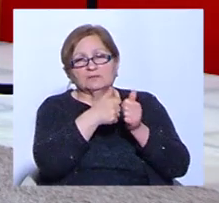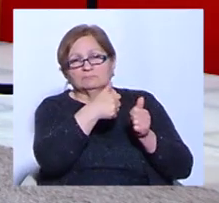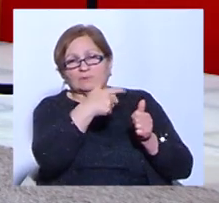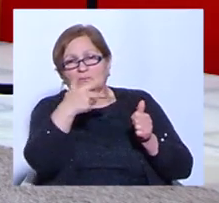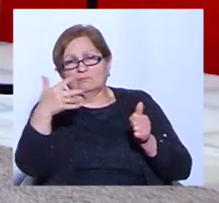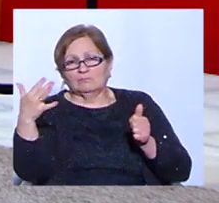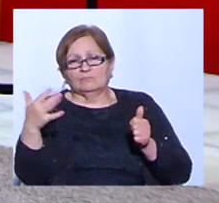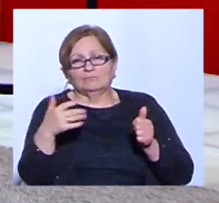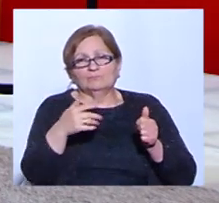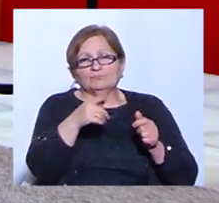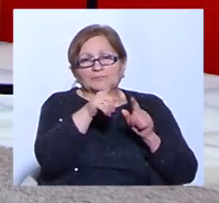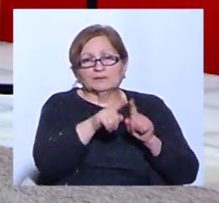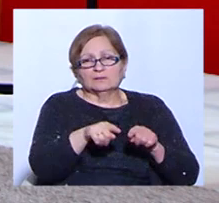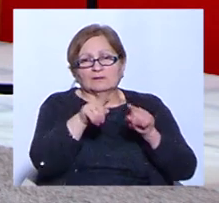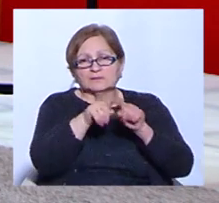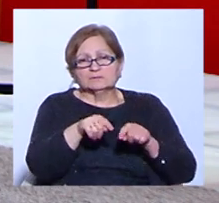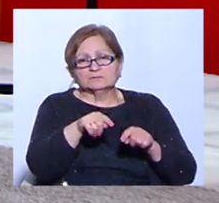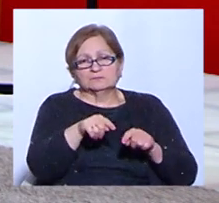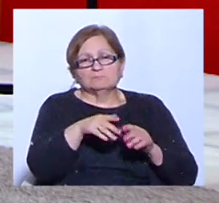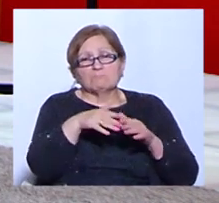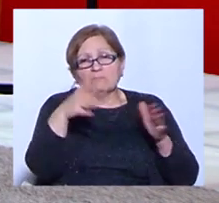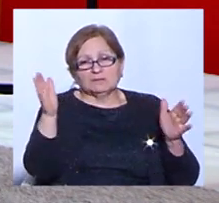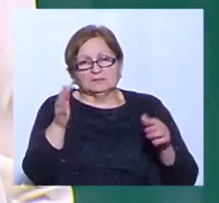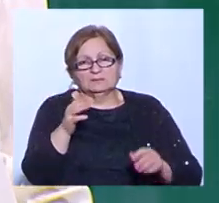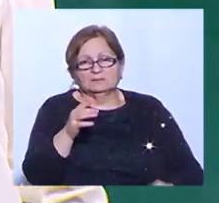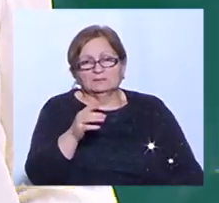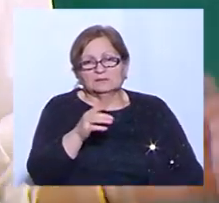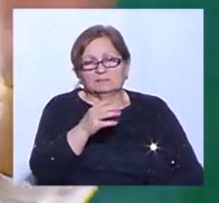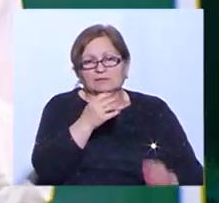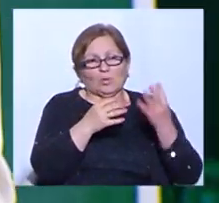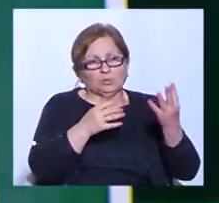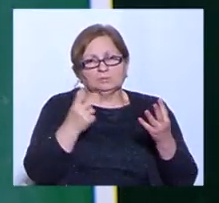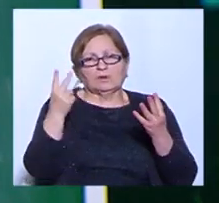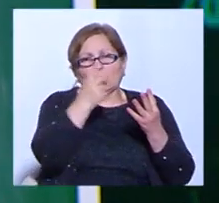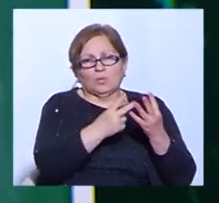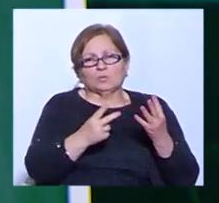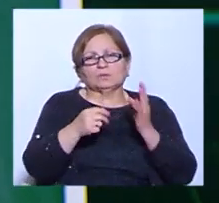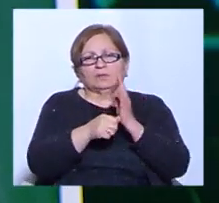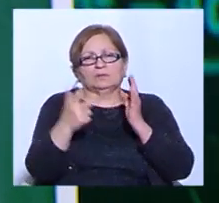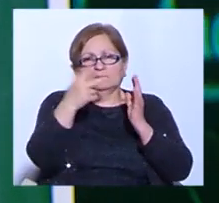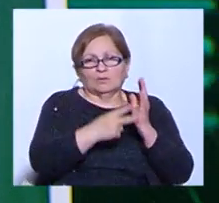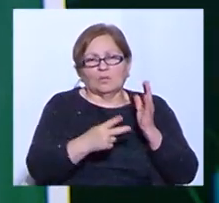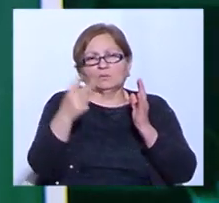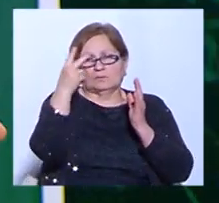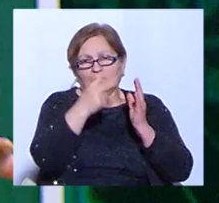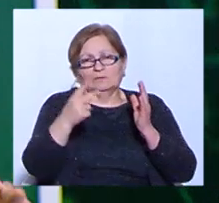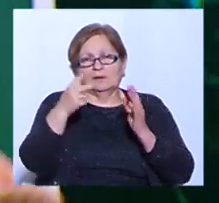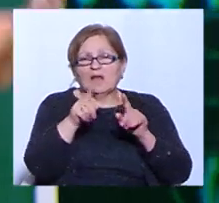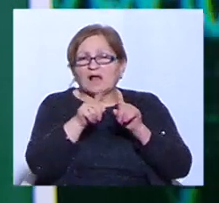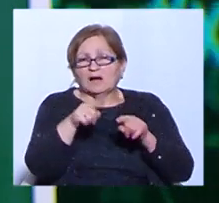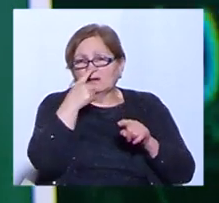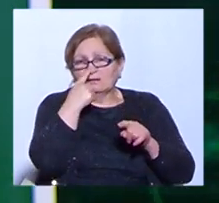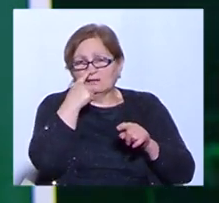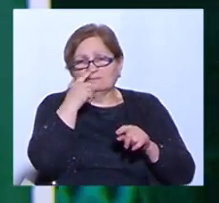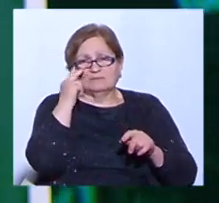არის ერთი და იგივე რიცხვით მეტი. ესეთ მიმდევრობას, რომელშიც ყოველი შემდეგი წევრი წინაზე ერთი და იგივე რიცხვით